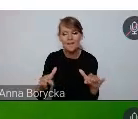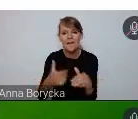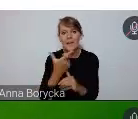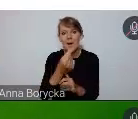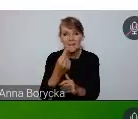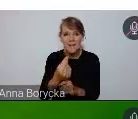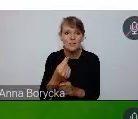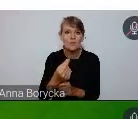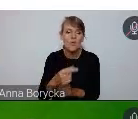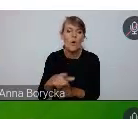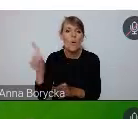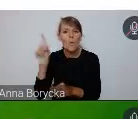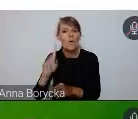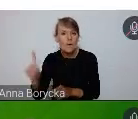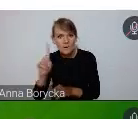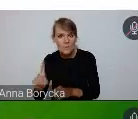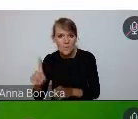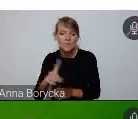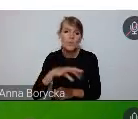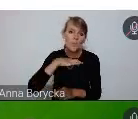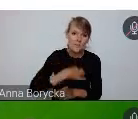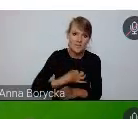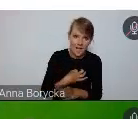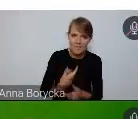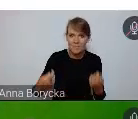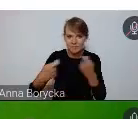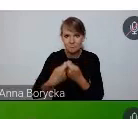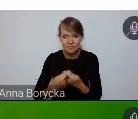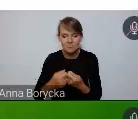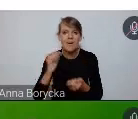partnerstwo publiczno-prywatne, jak również możliwość